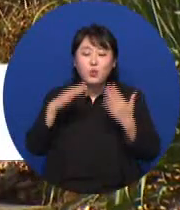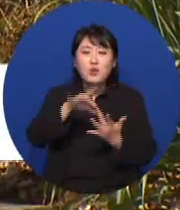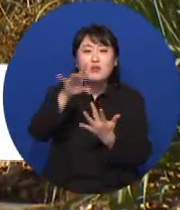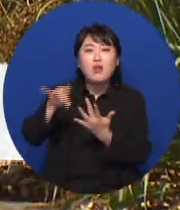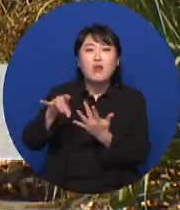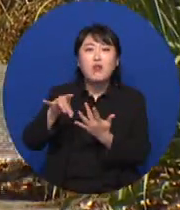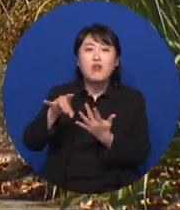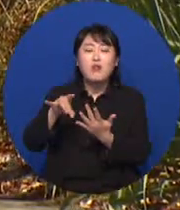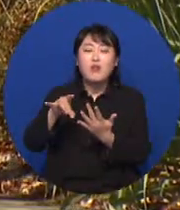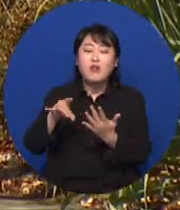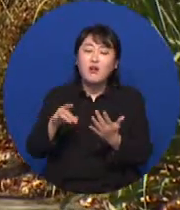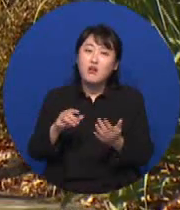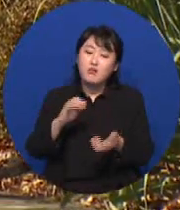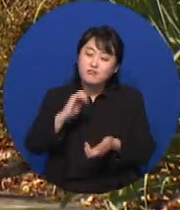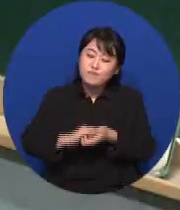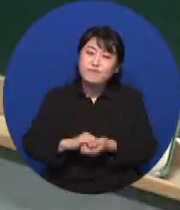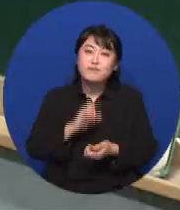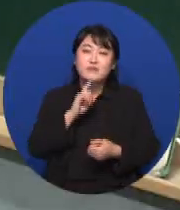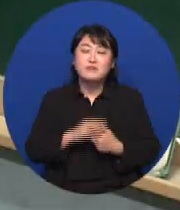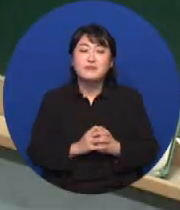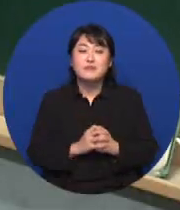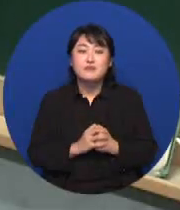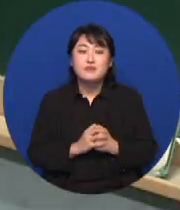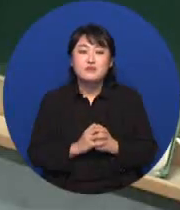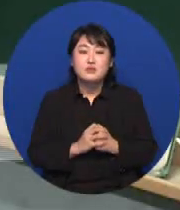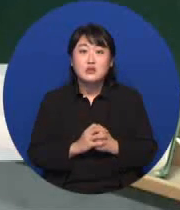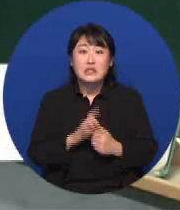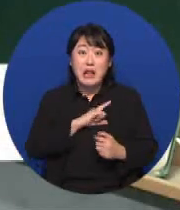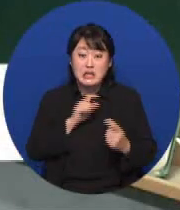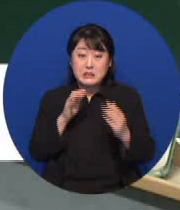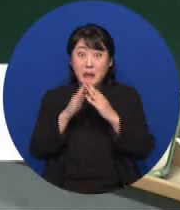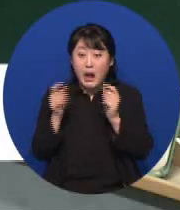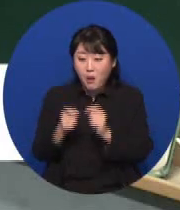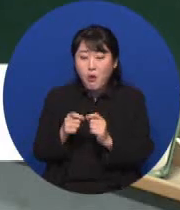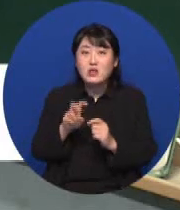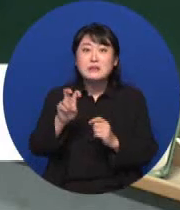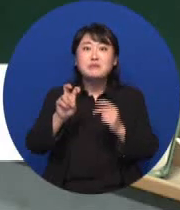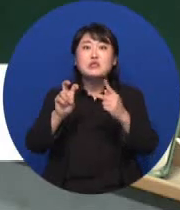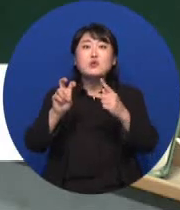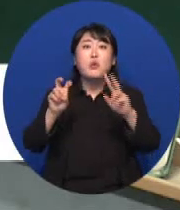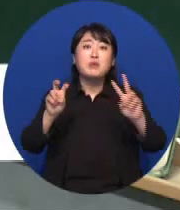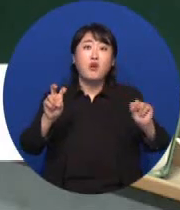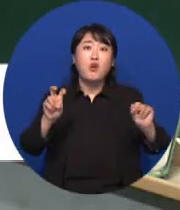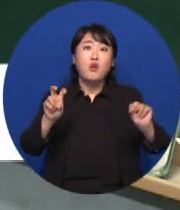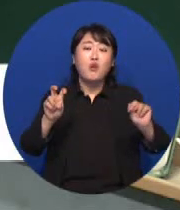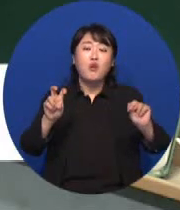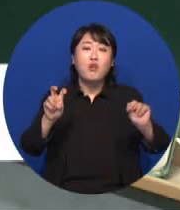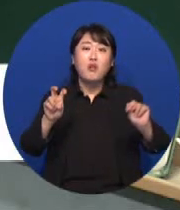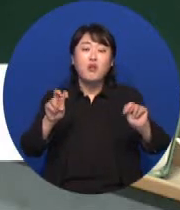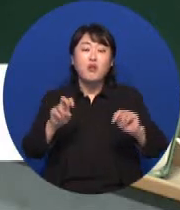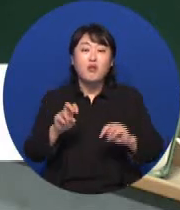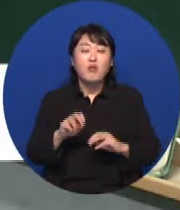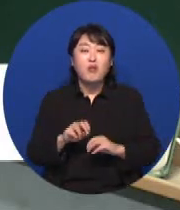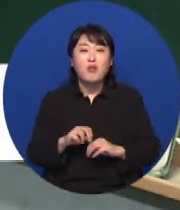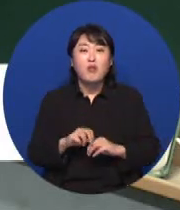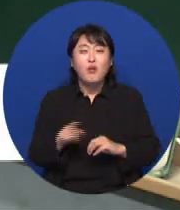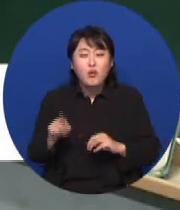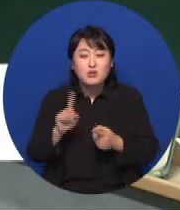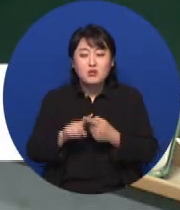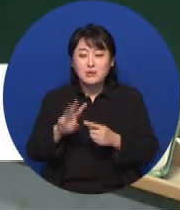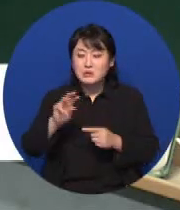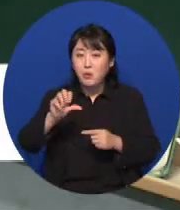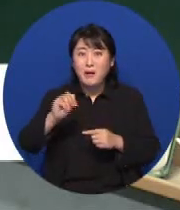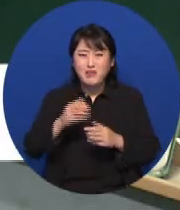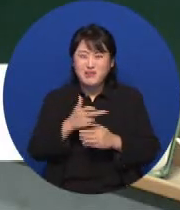폭이 제한된다는 겁니다. 저희 집 가까운 데가 20km예요. 도저히 그러니까 지금 이 아산시라는 이 거대 도시